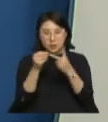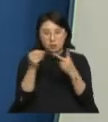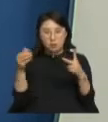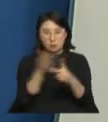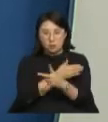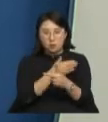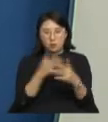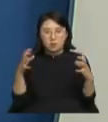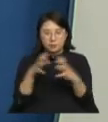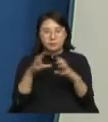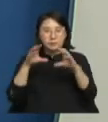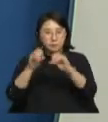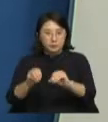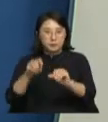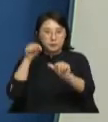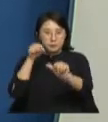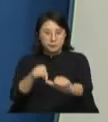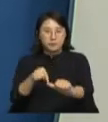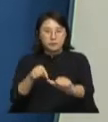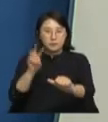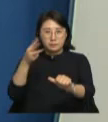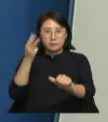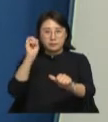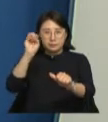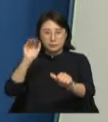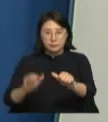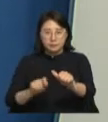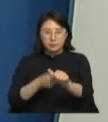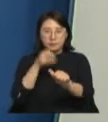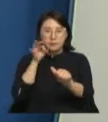이회부터는 집합금지 행정명령과 300만 원 이하